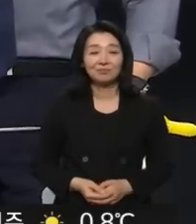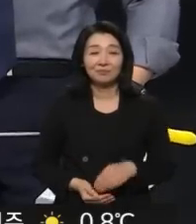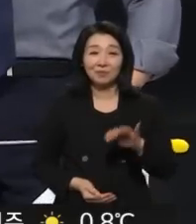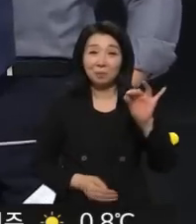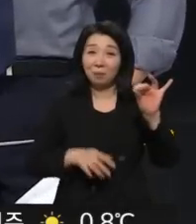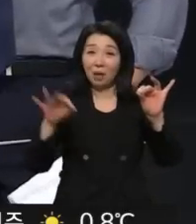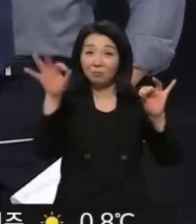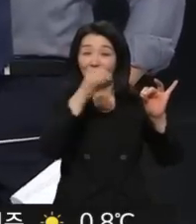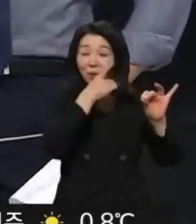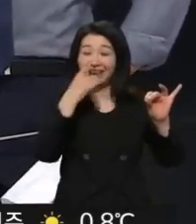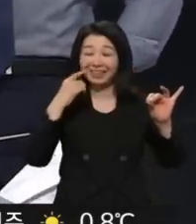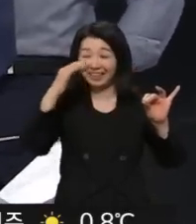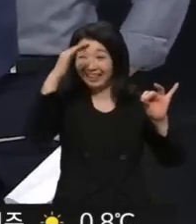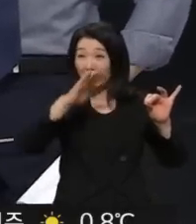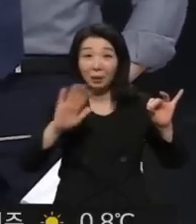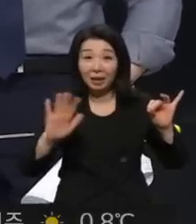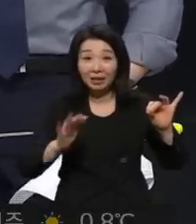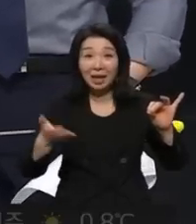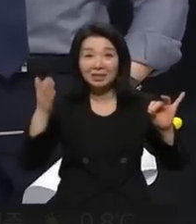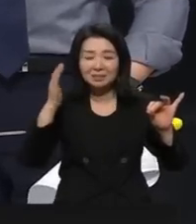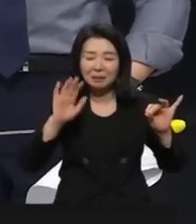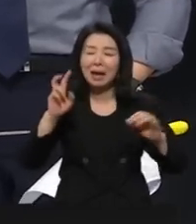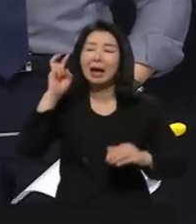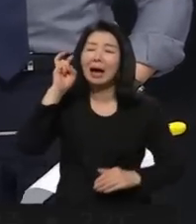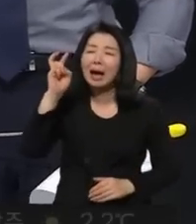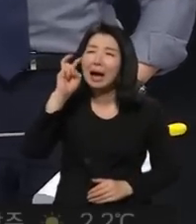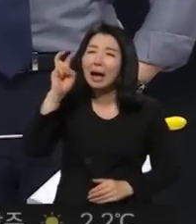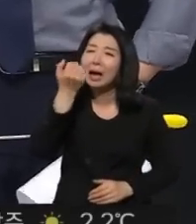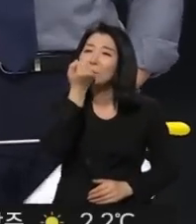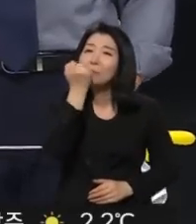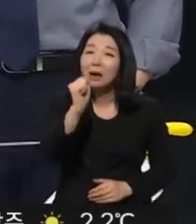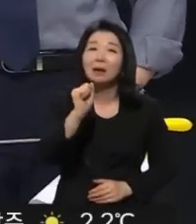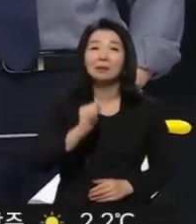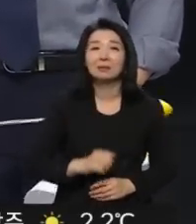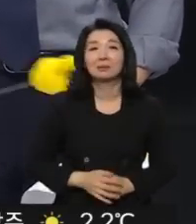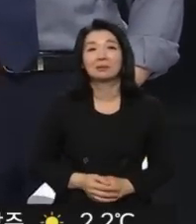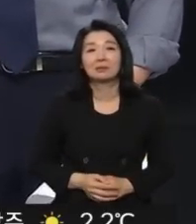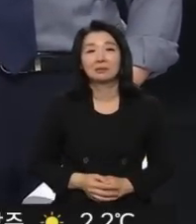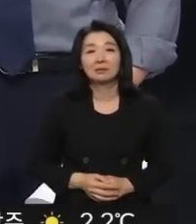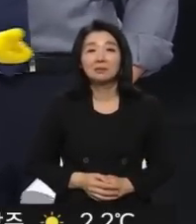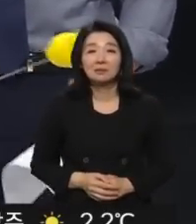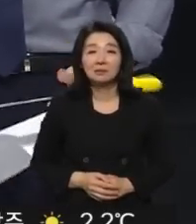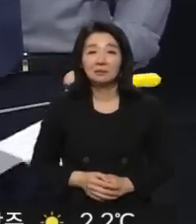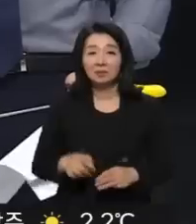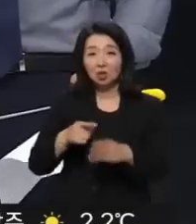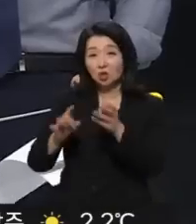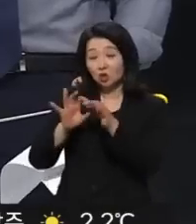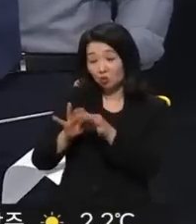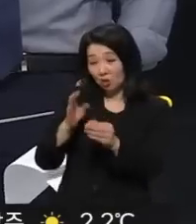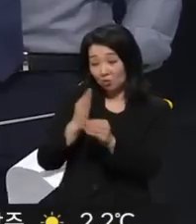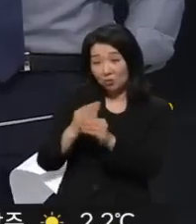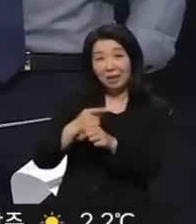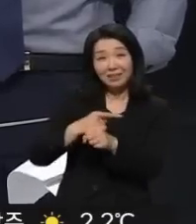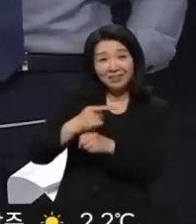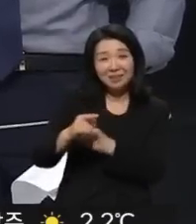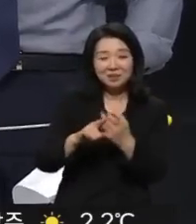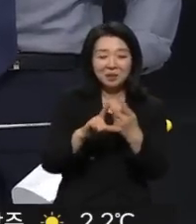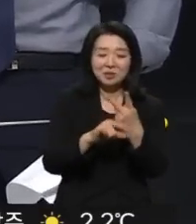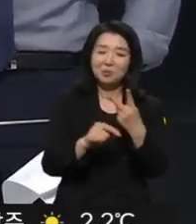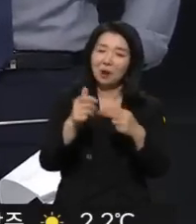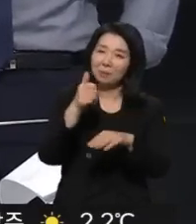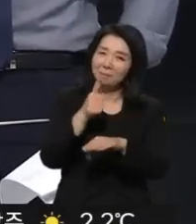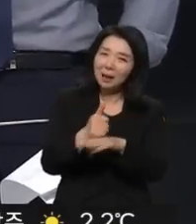100% 확인된 내용은 아니지만 그럴 개연성이 크다는 추측인데요. 실제로 친윤계를 중심으로 내년 2월 말, 3월